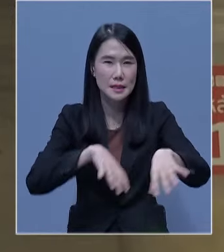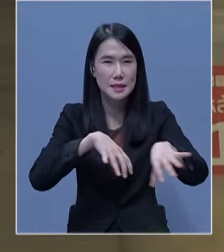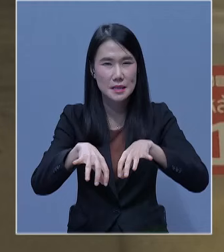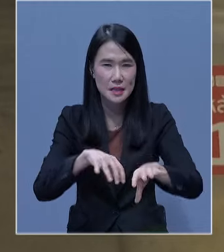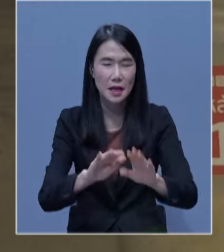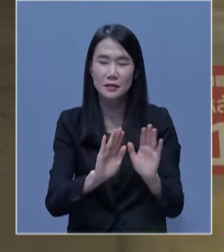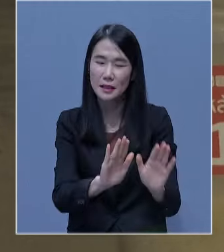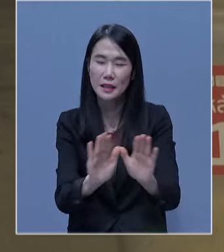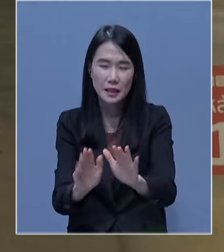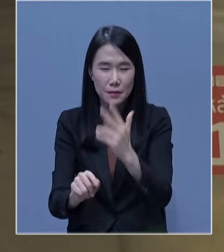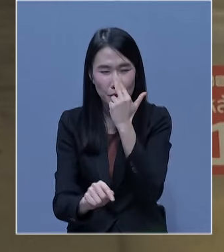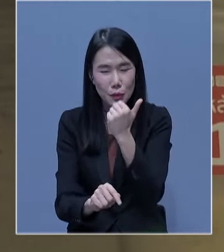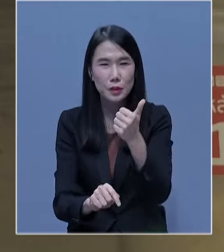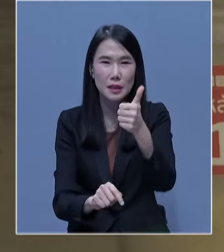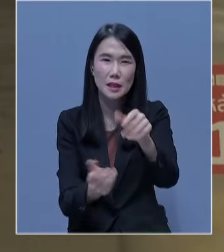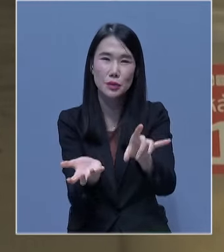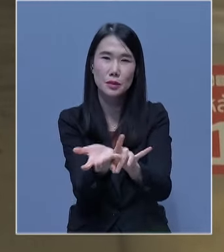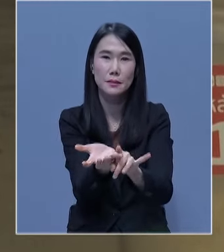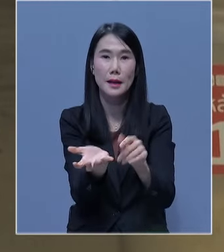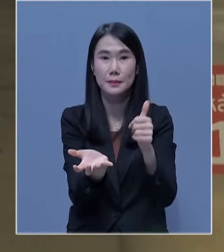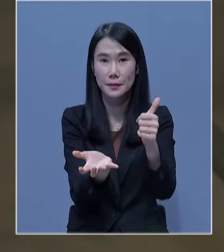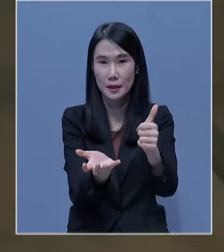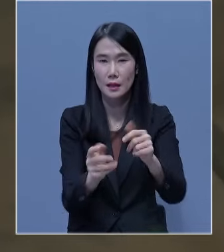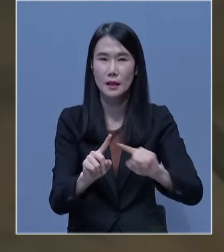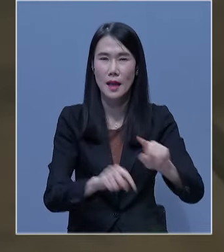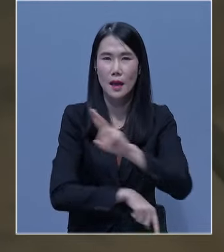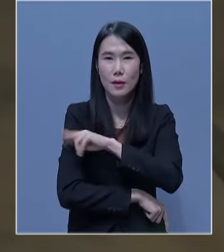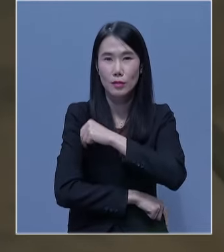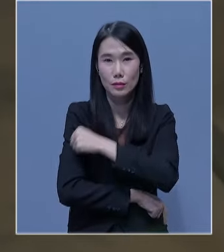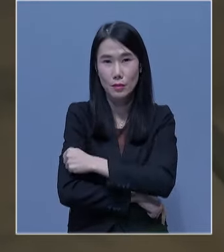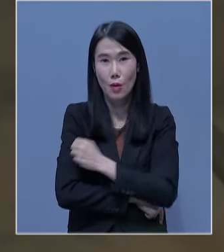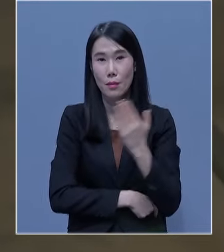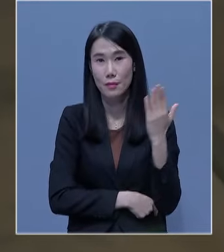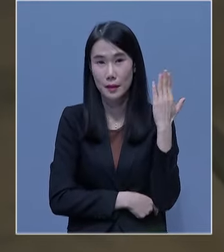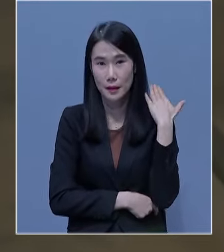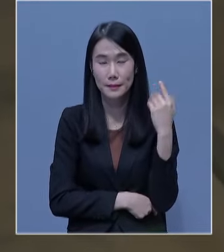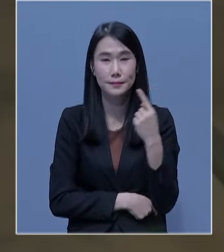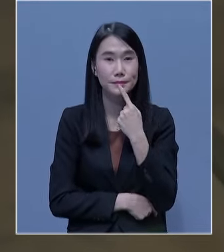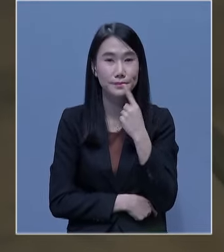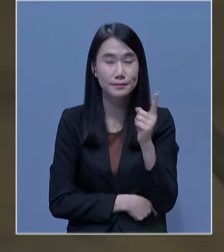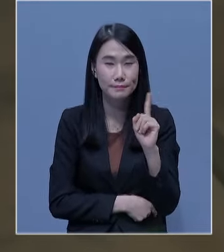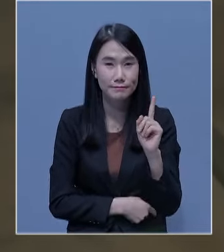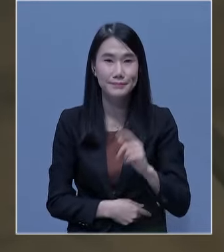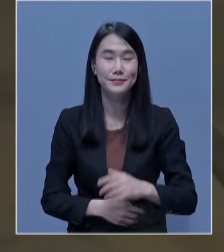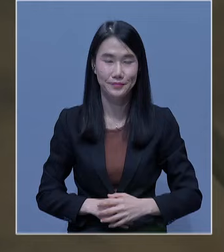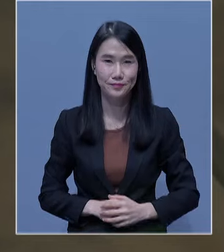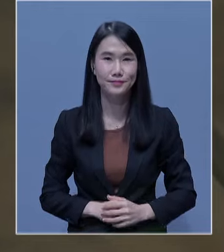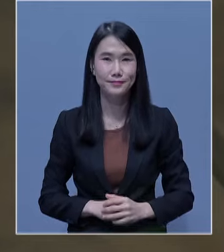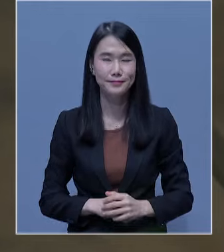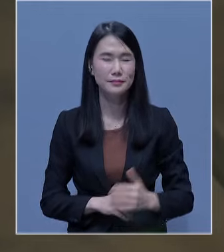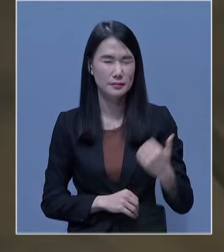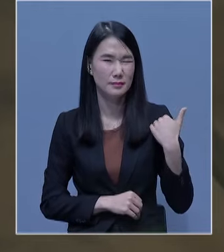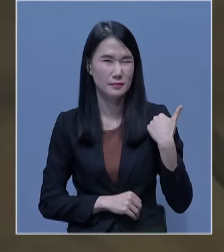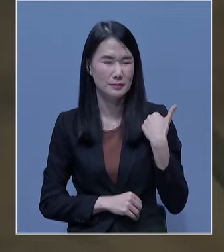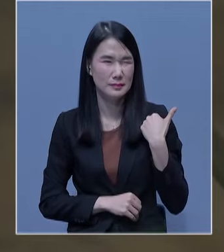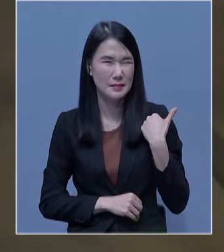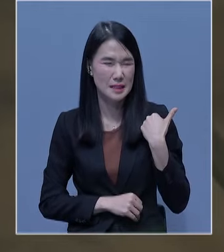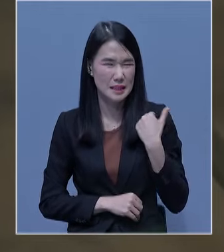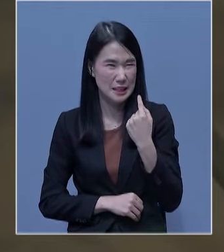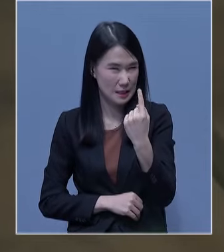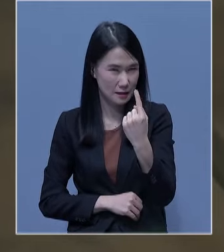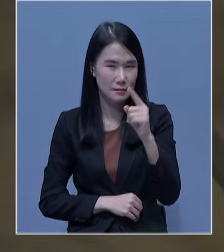แลอย่างดีได้คุณภาพแต่กลับมาที่คุณหมอวรงนะคะยังมีการพูดถึงอีกหนึ่งข้อสังเกตว่